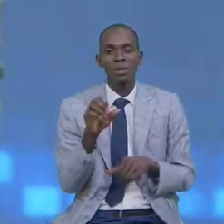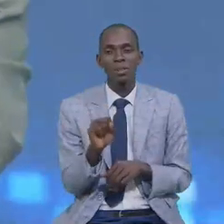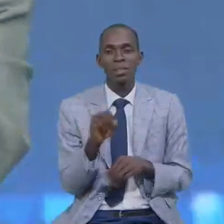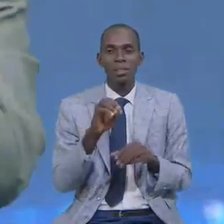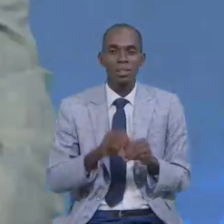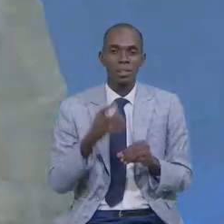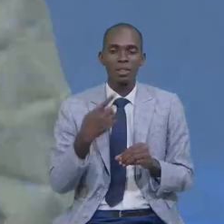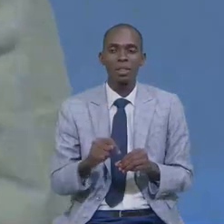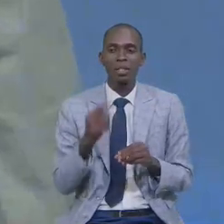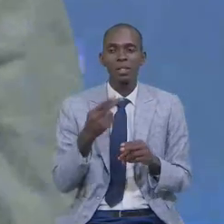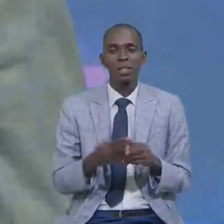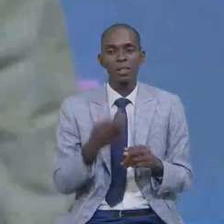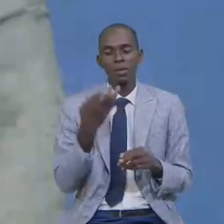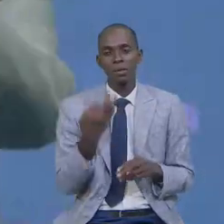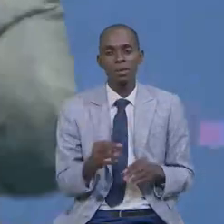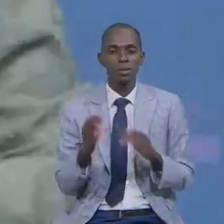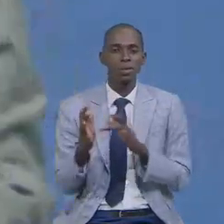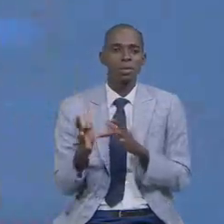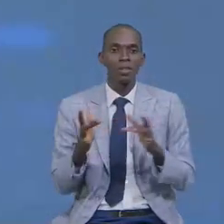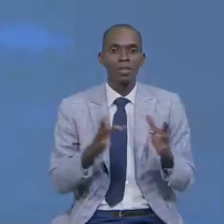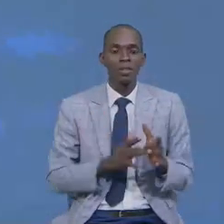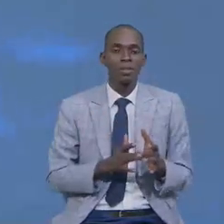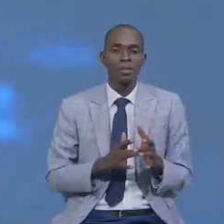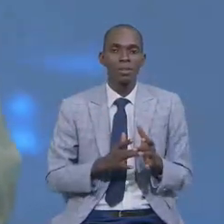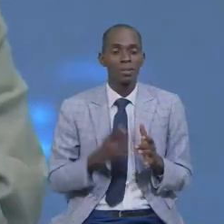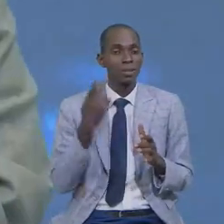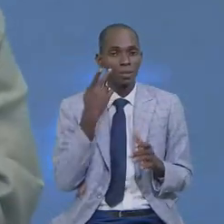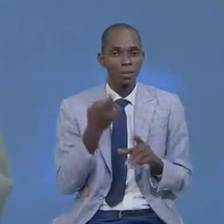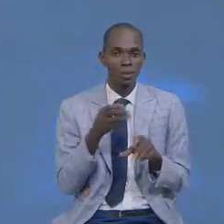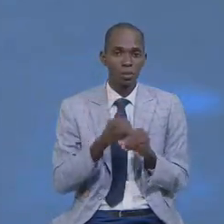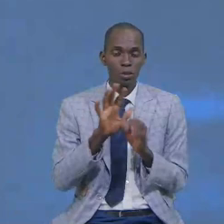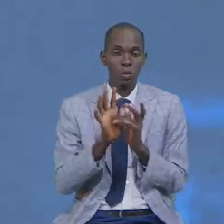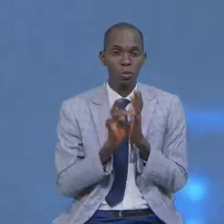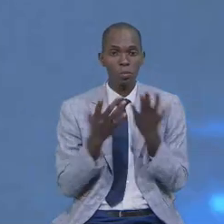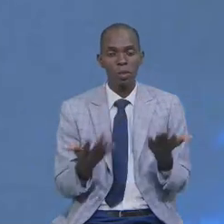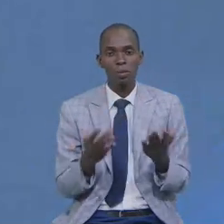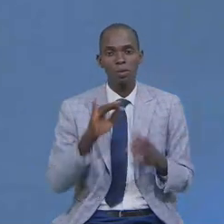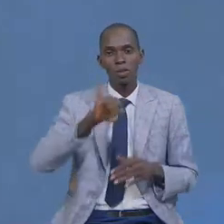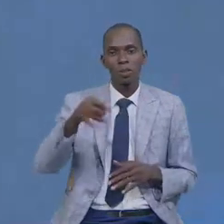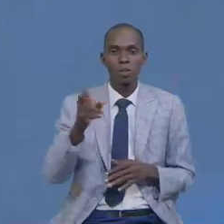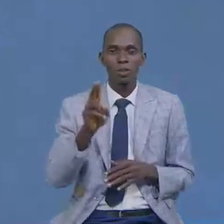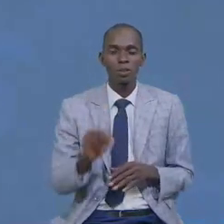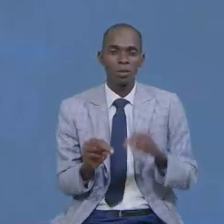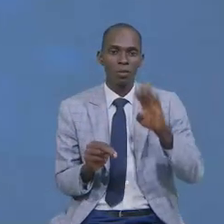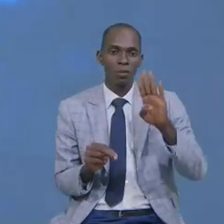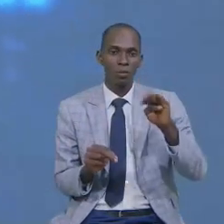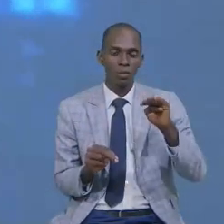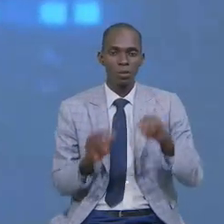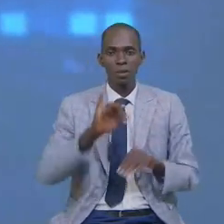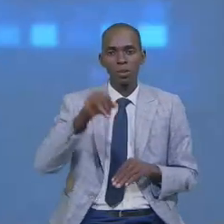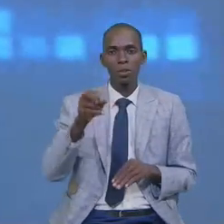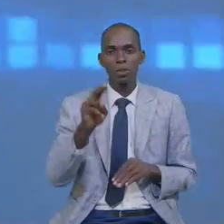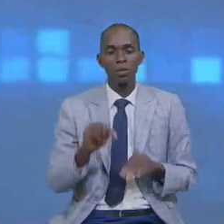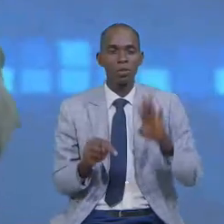le nom de Jésus. Voyons dans votre Bible en Jean chapitre 14. Je vous lis à partir